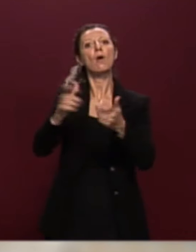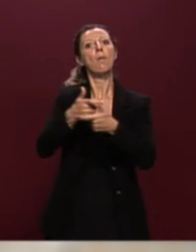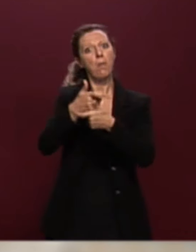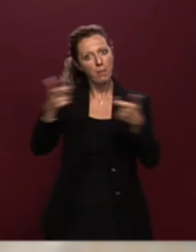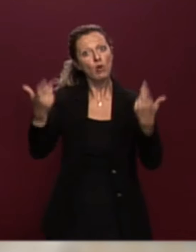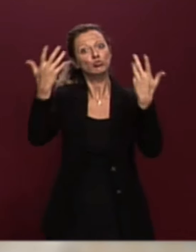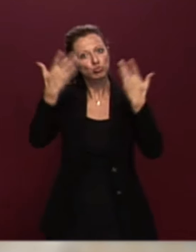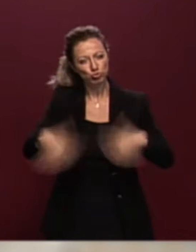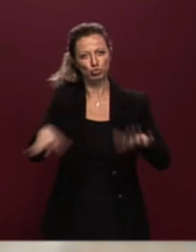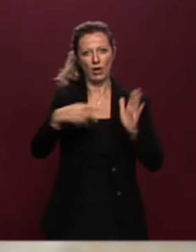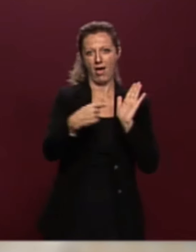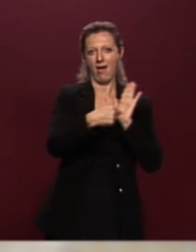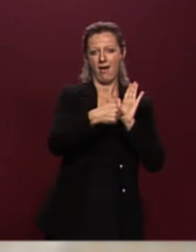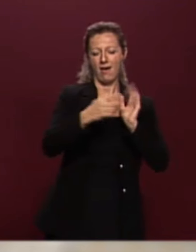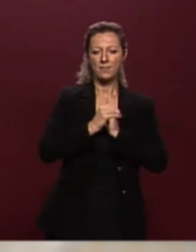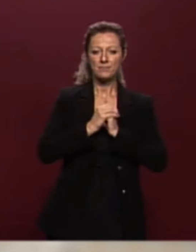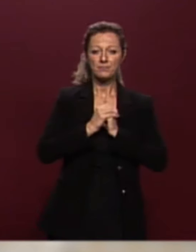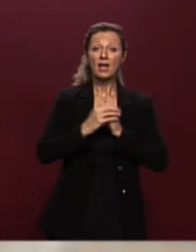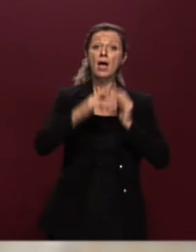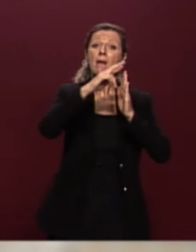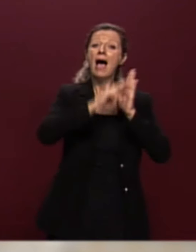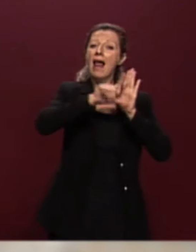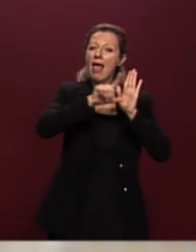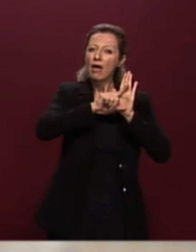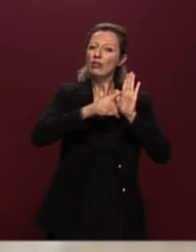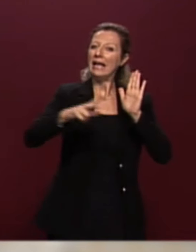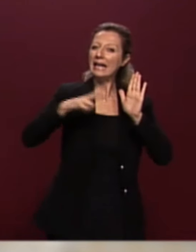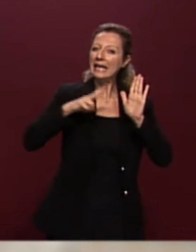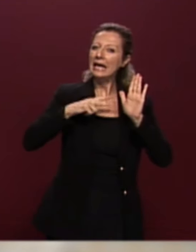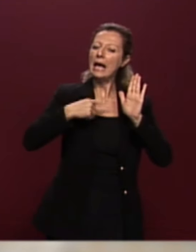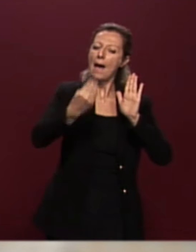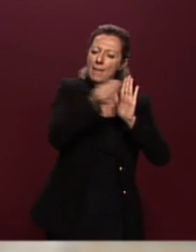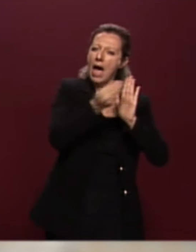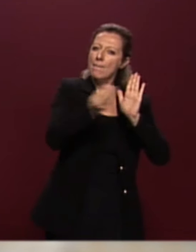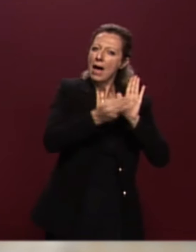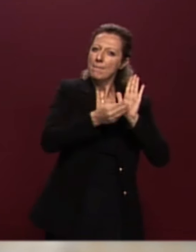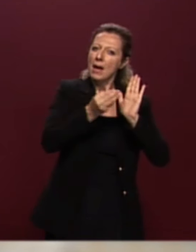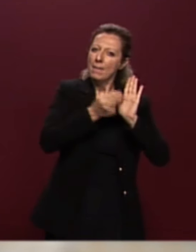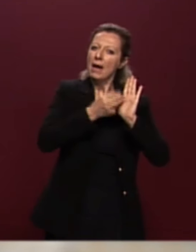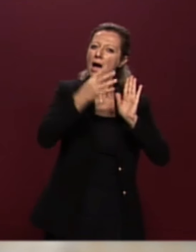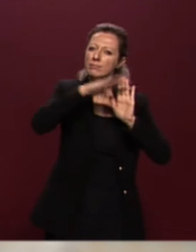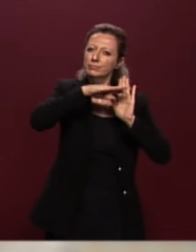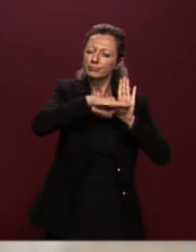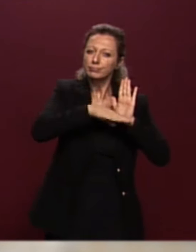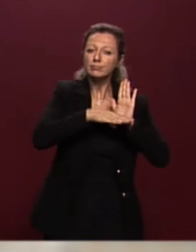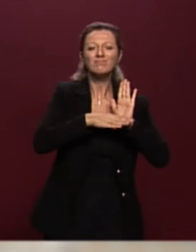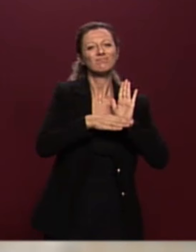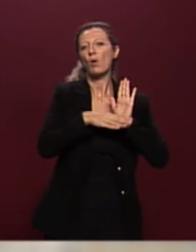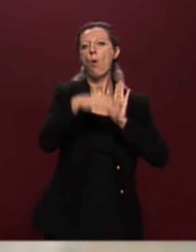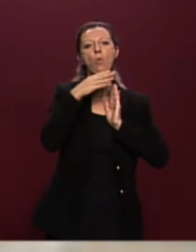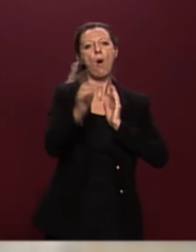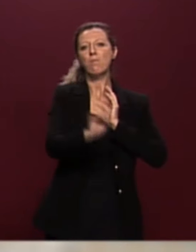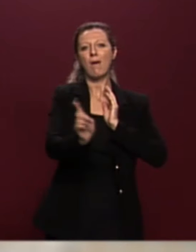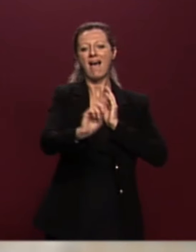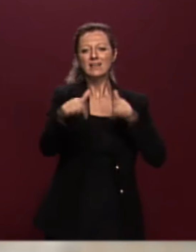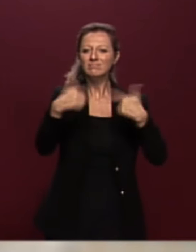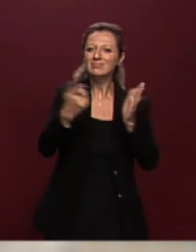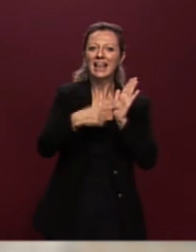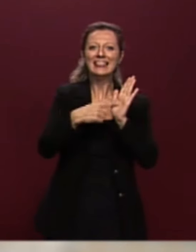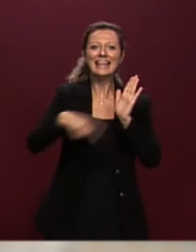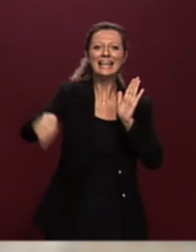una regolamentazione ricca e strutturata non è sufficiente a garantire a tutti il diritto a un